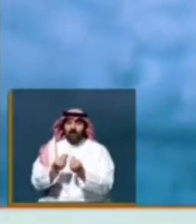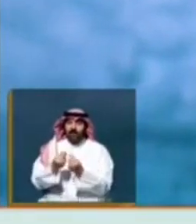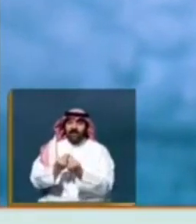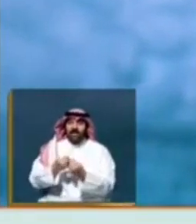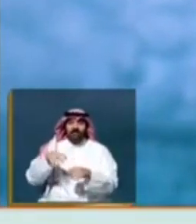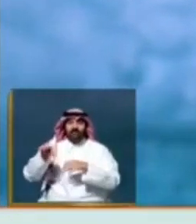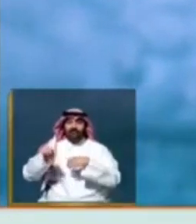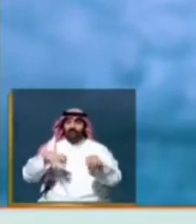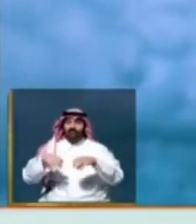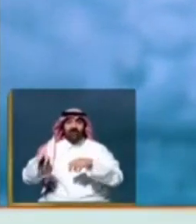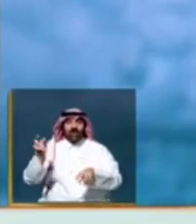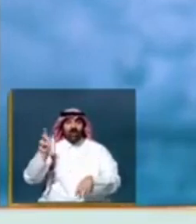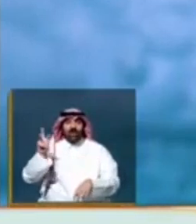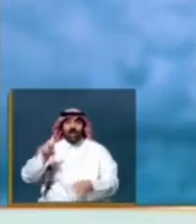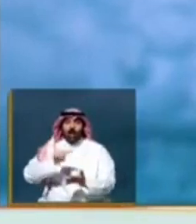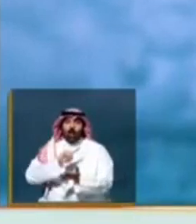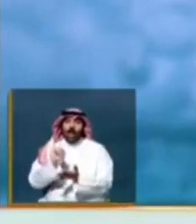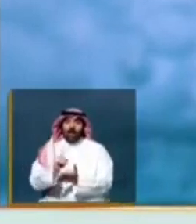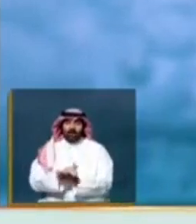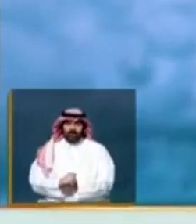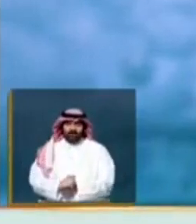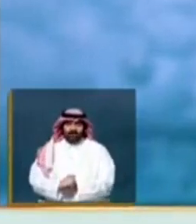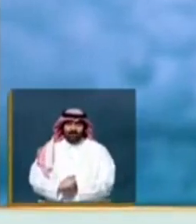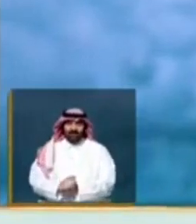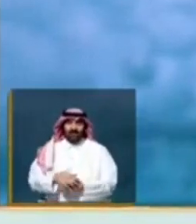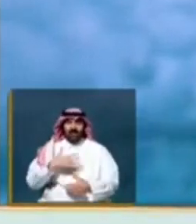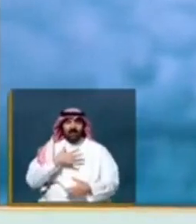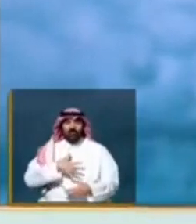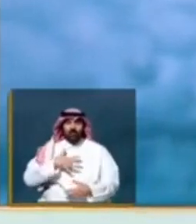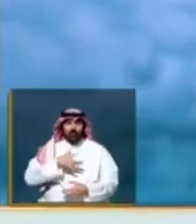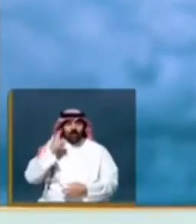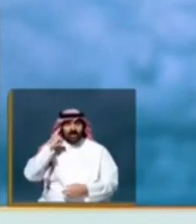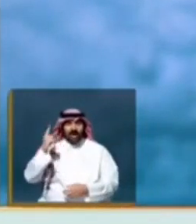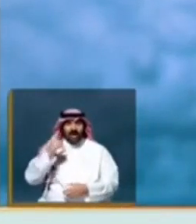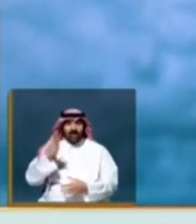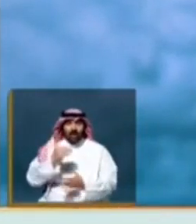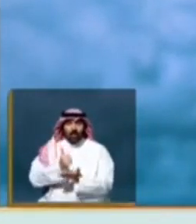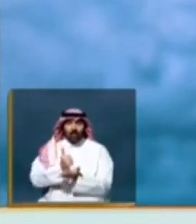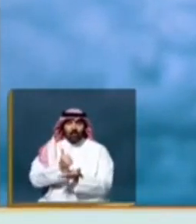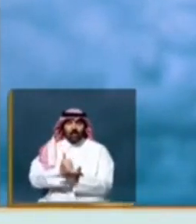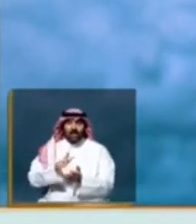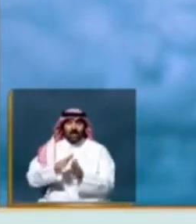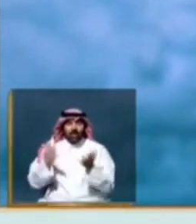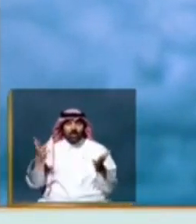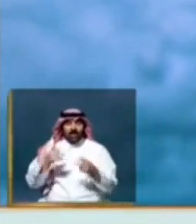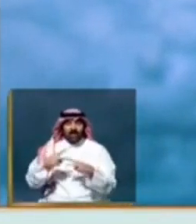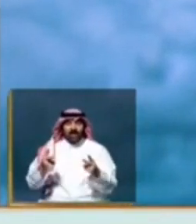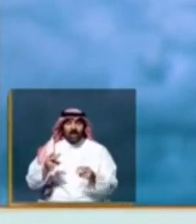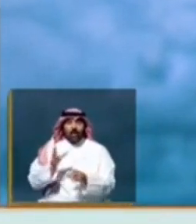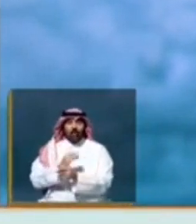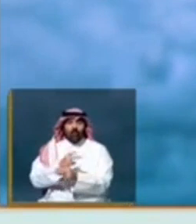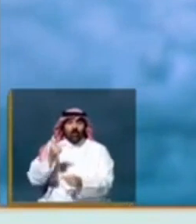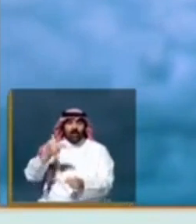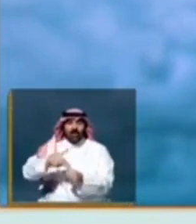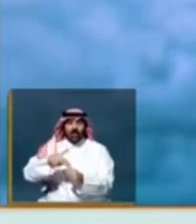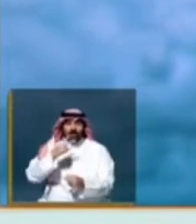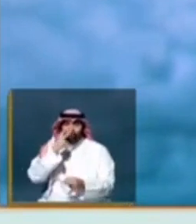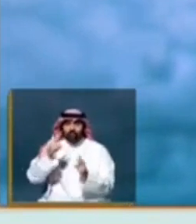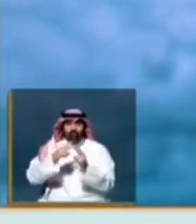من الشركات حول العالم، وهذا هو استشعار المملكة بمسؤوليتها الكبيرة في سوق النفط. حدثنا عن